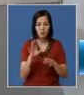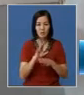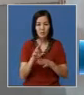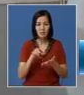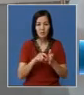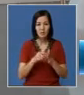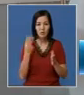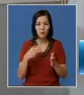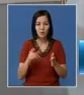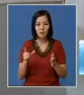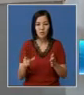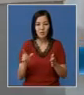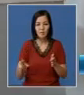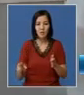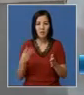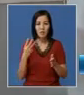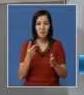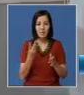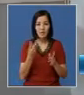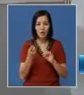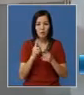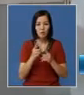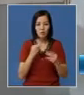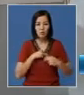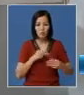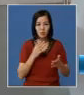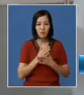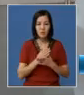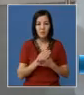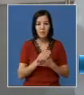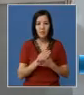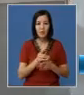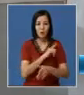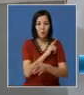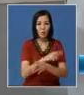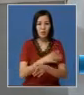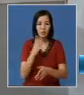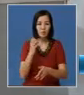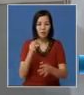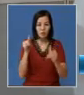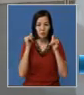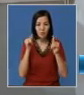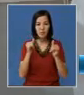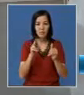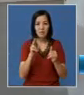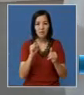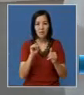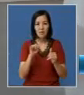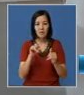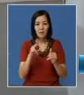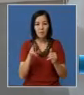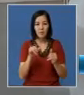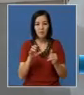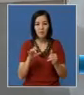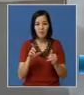цехта 30 адам екі ауысыммен жұмыс жасайды. Бір уақыттағы мал бордақылау алаңының қуаттылығы 500 бас. Қайыңды цехі Алакөл ауданы